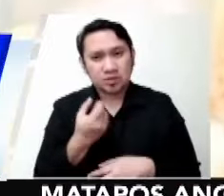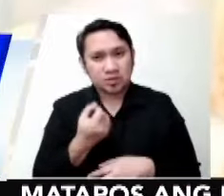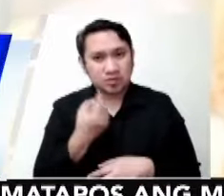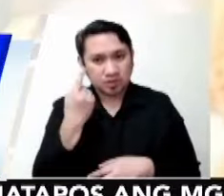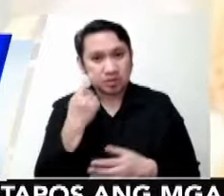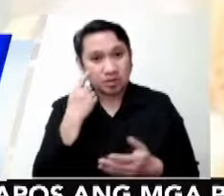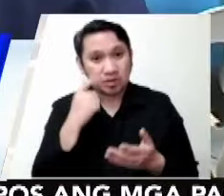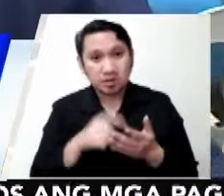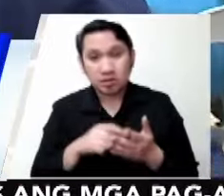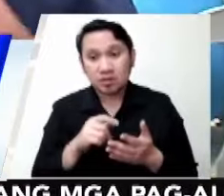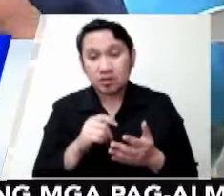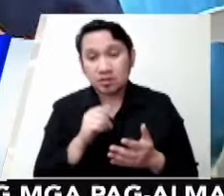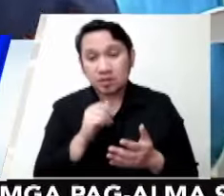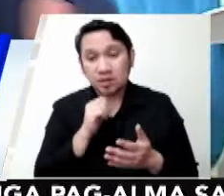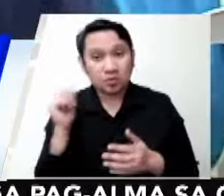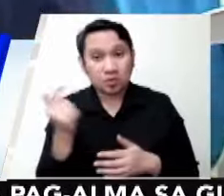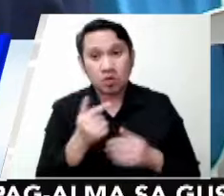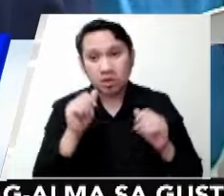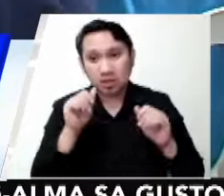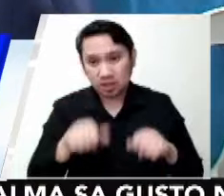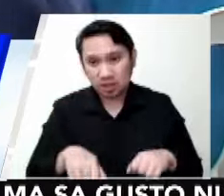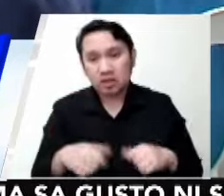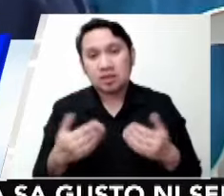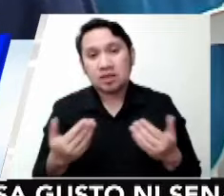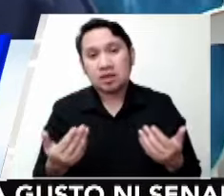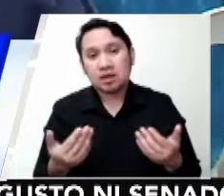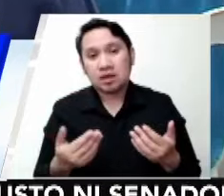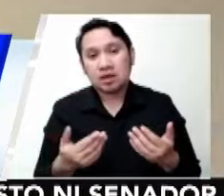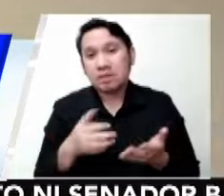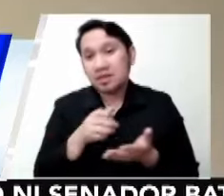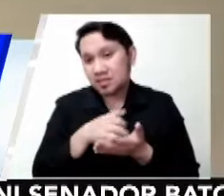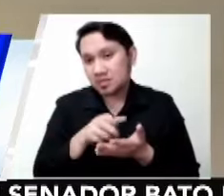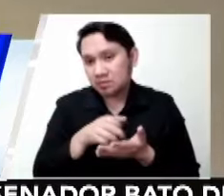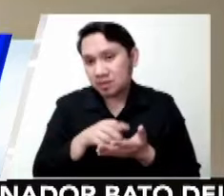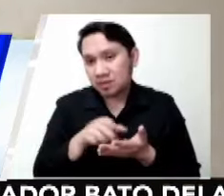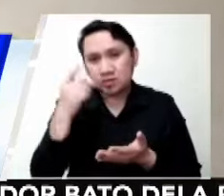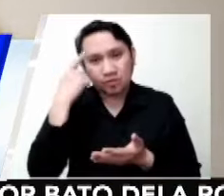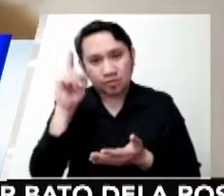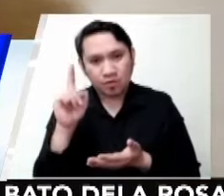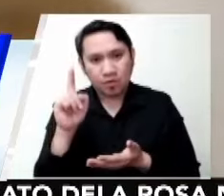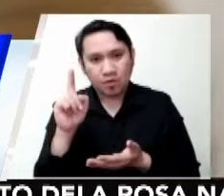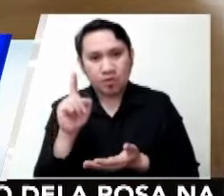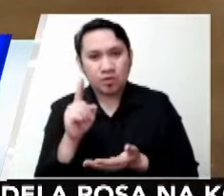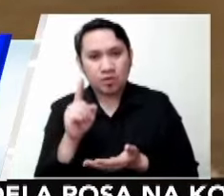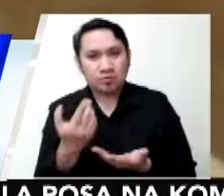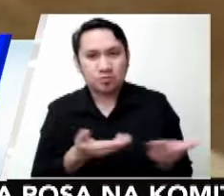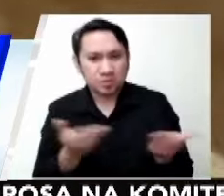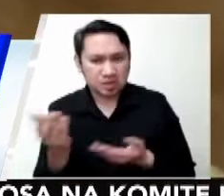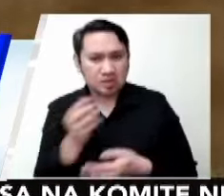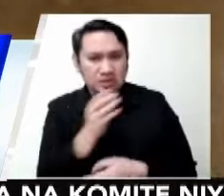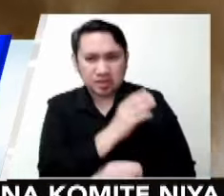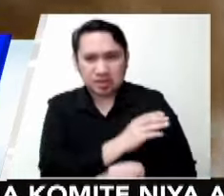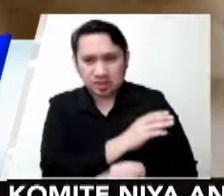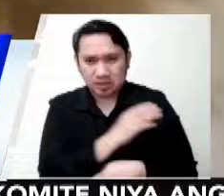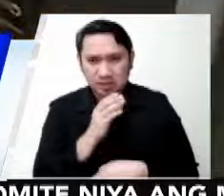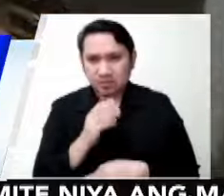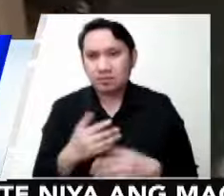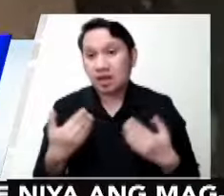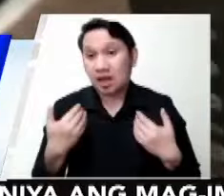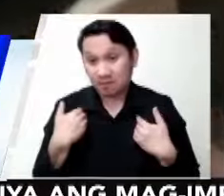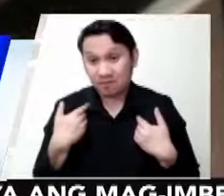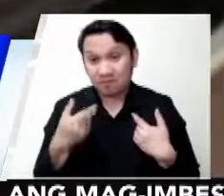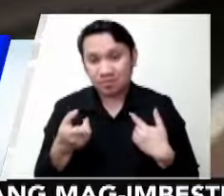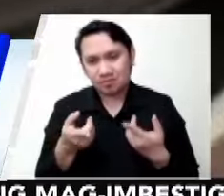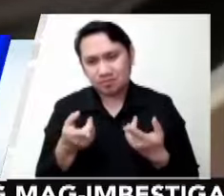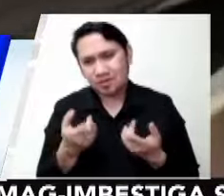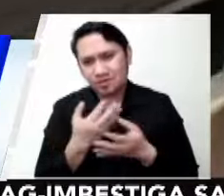can afford to get the necessary veterinary care. Bukod sa paghahandog ng libreng healthcare sa mga alaga,